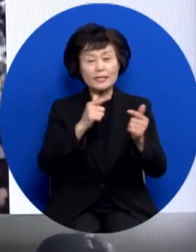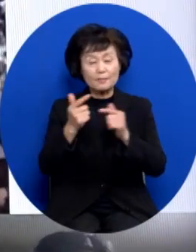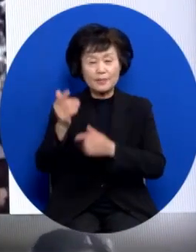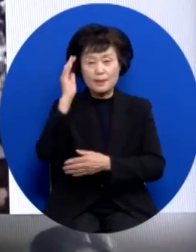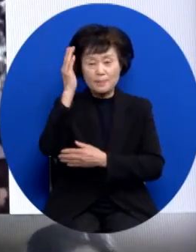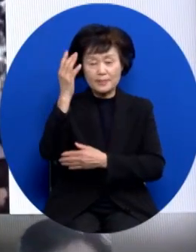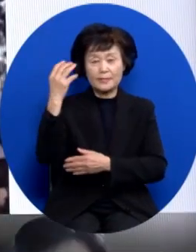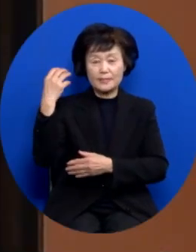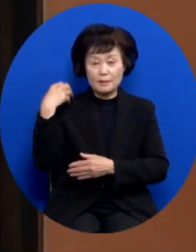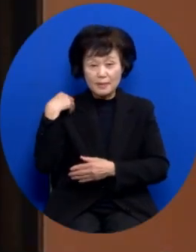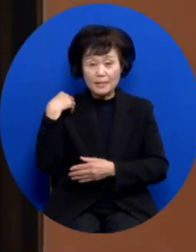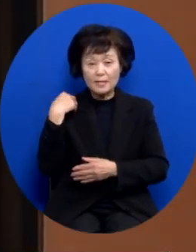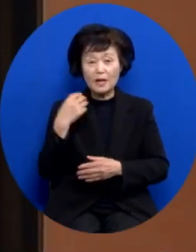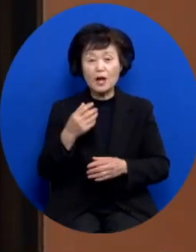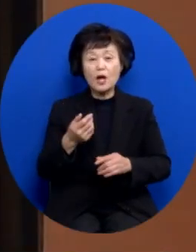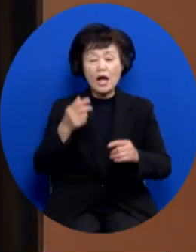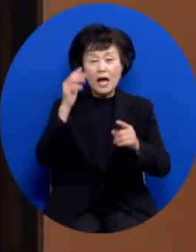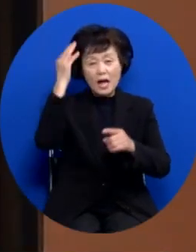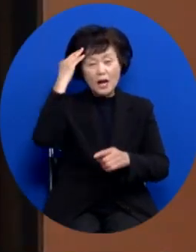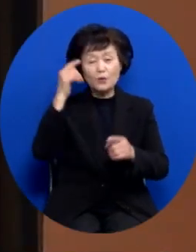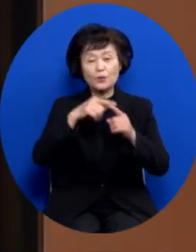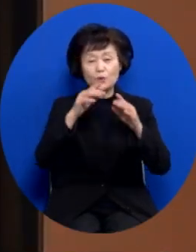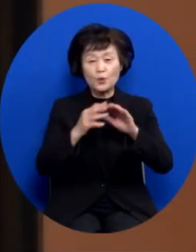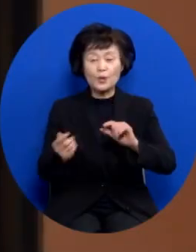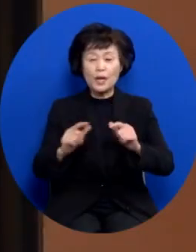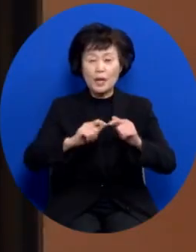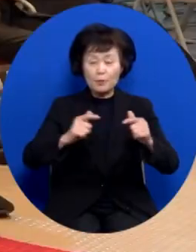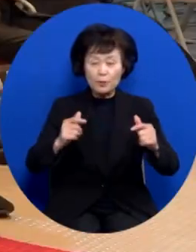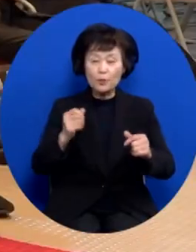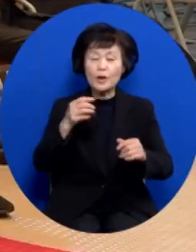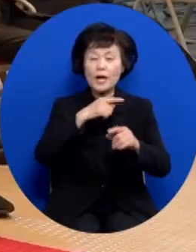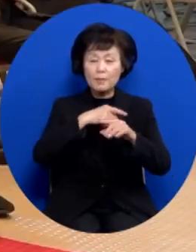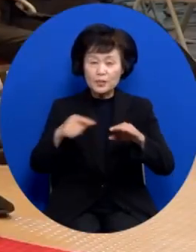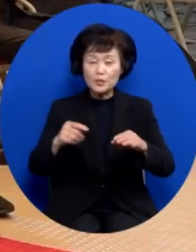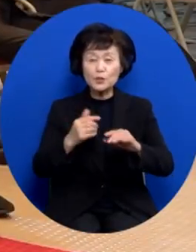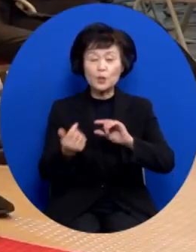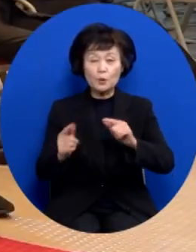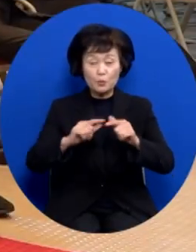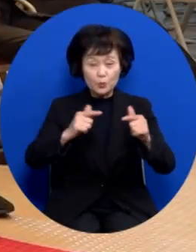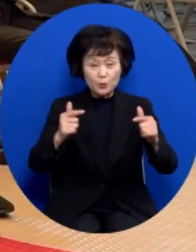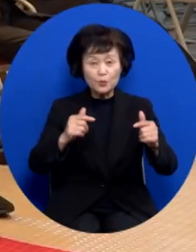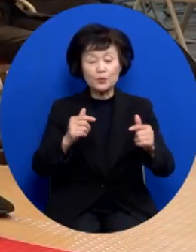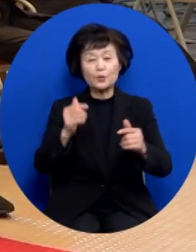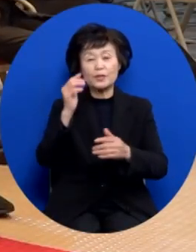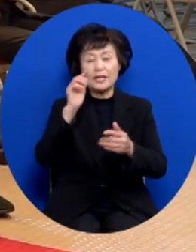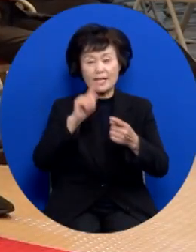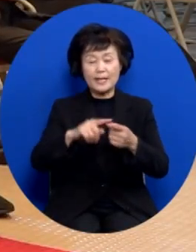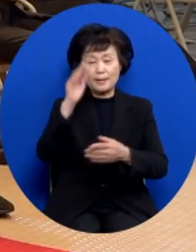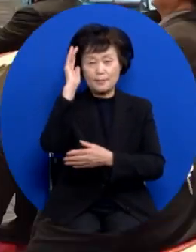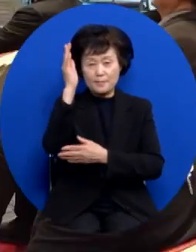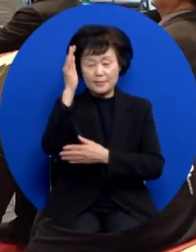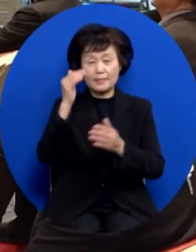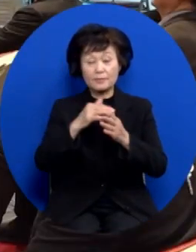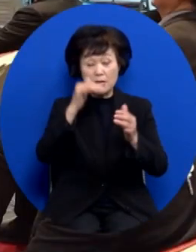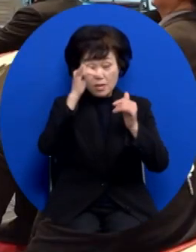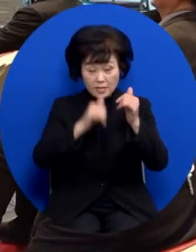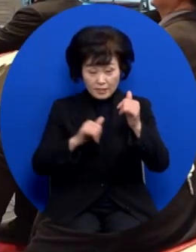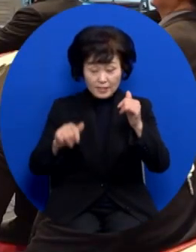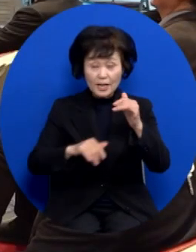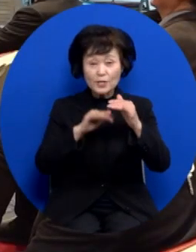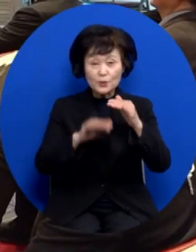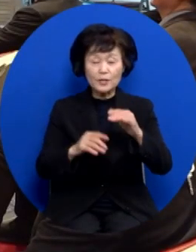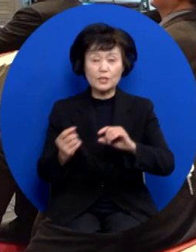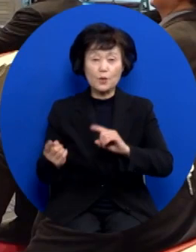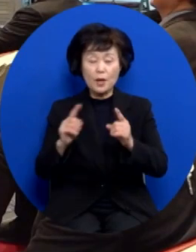보고마운동을 조명하고 회복을 위한 한국교회 역할을 모색했습니다 발제자들은 역사 속에서 회복의 지혜를 찾아야